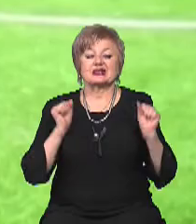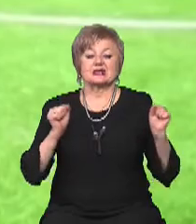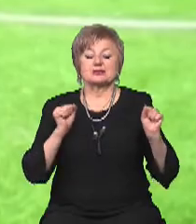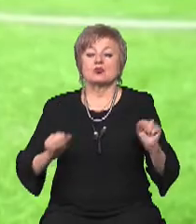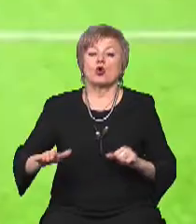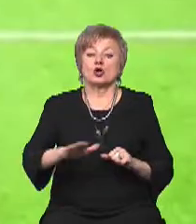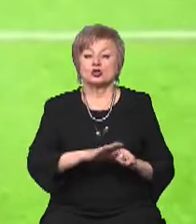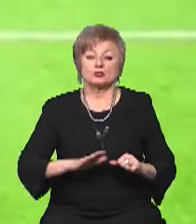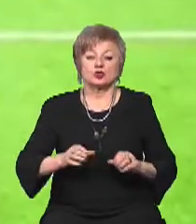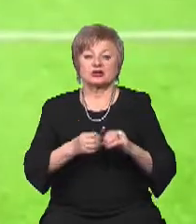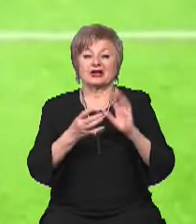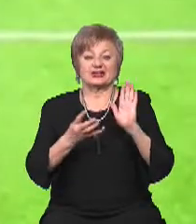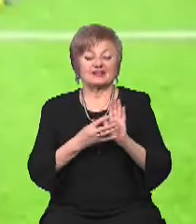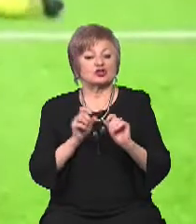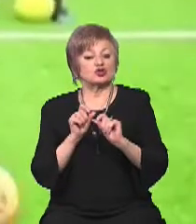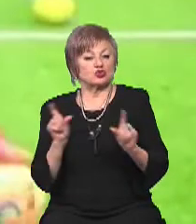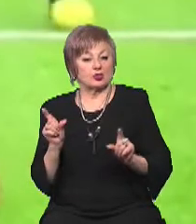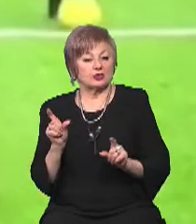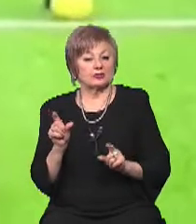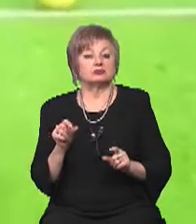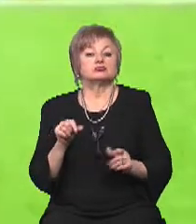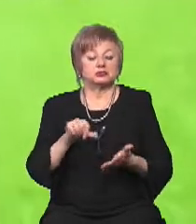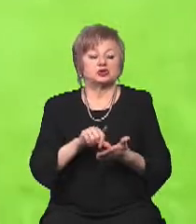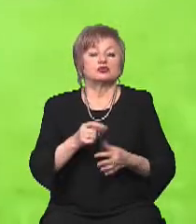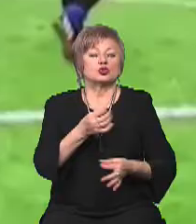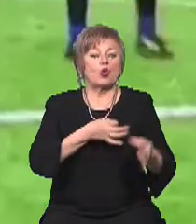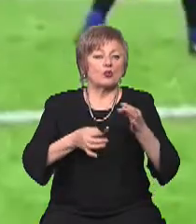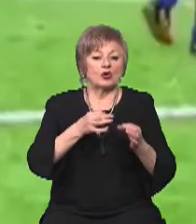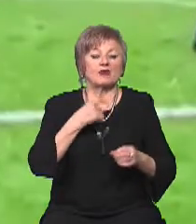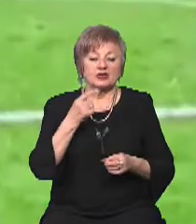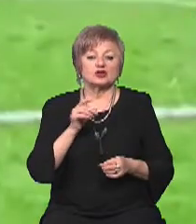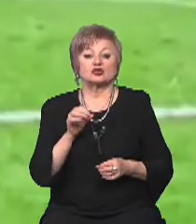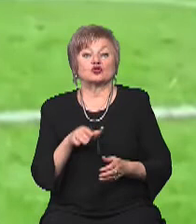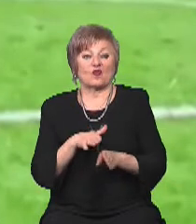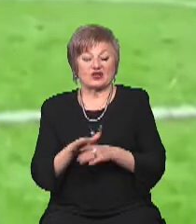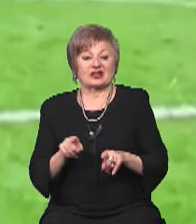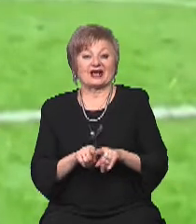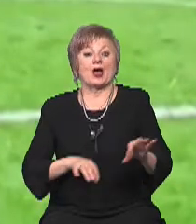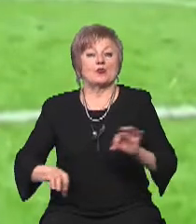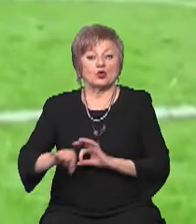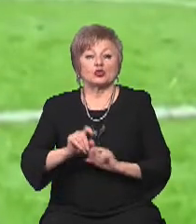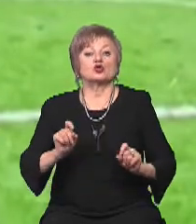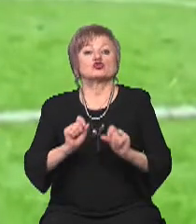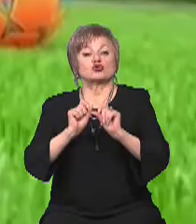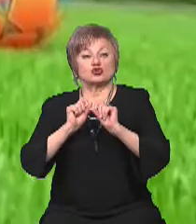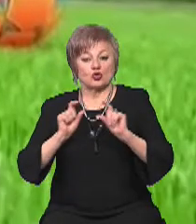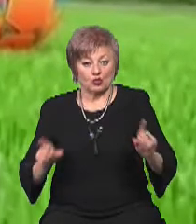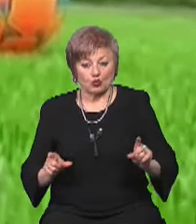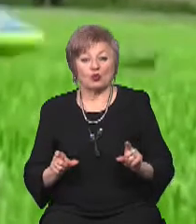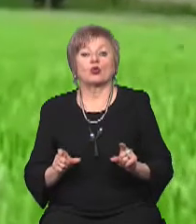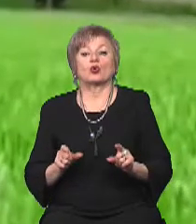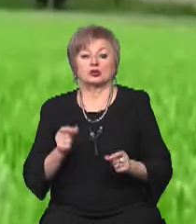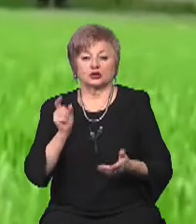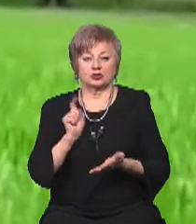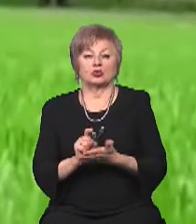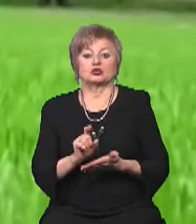спортмайданчик біля 19-ї школи. Присутнім на обговоренні нагадують, що реалізація такого проєкту означатиме, що школа та сам майданчик мають